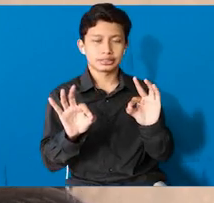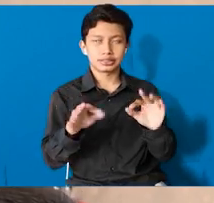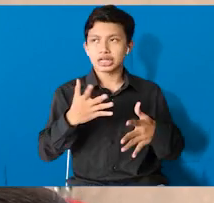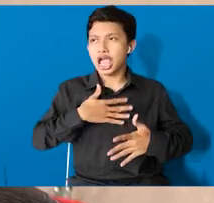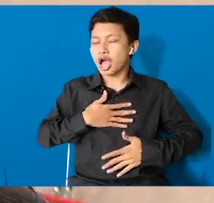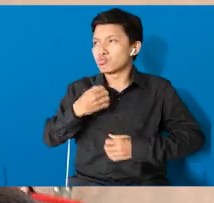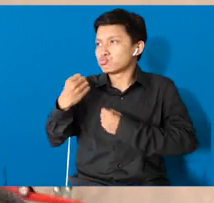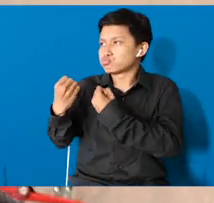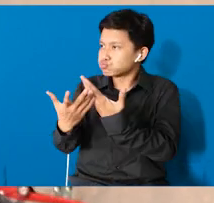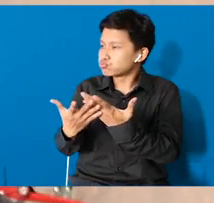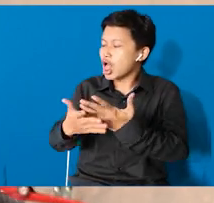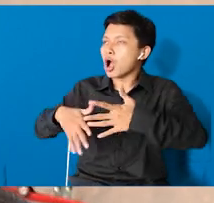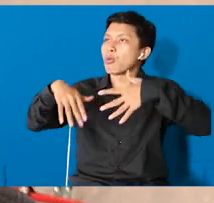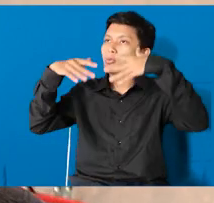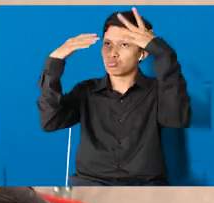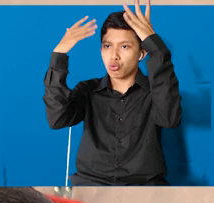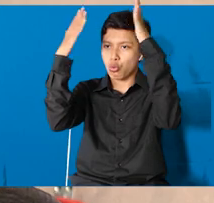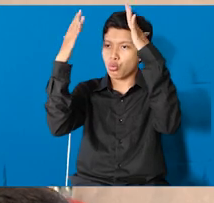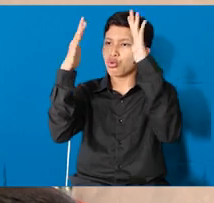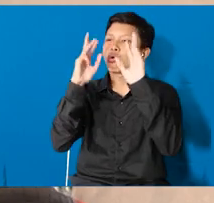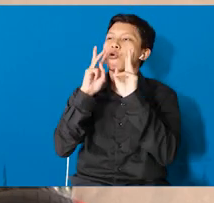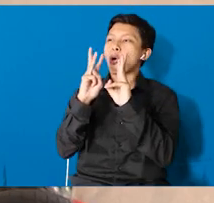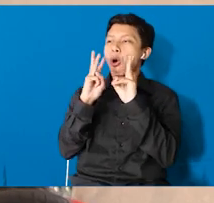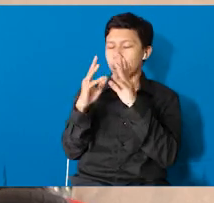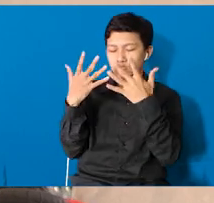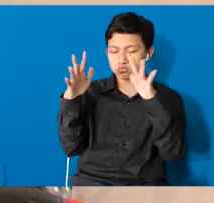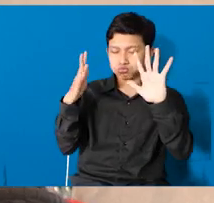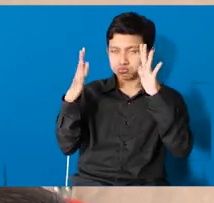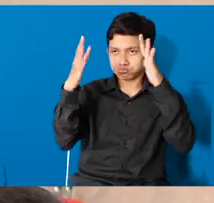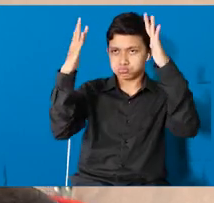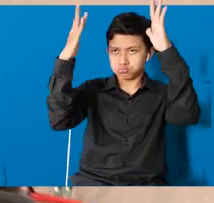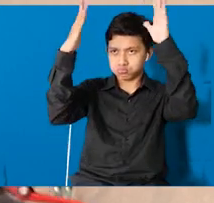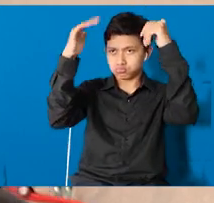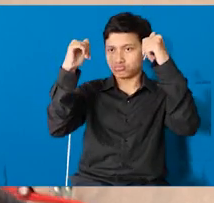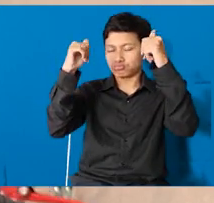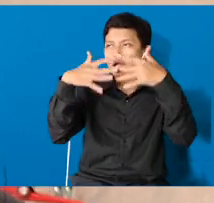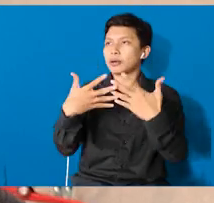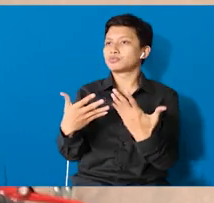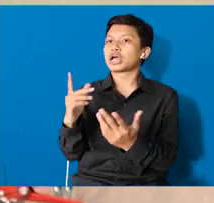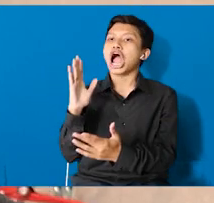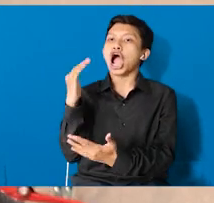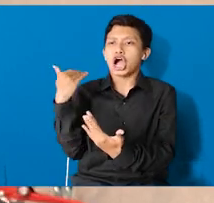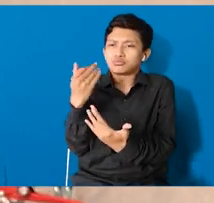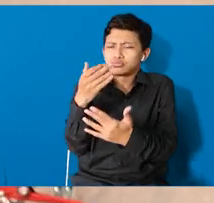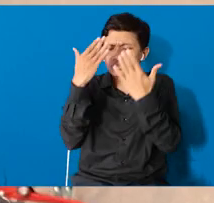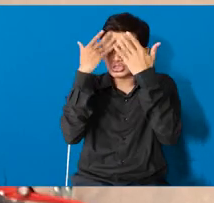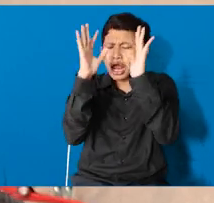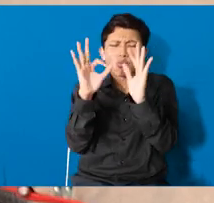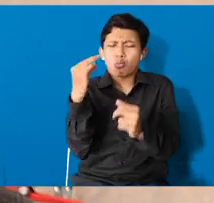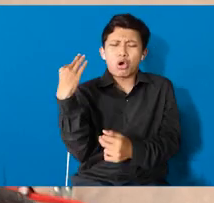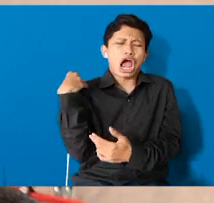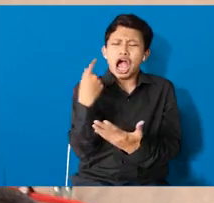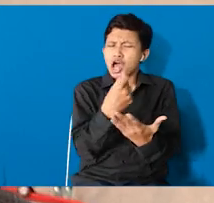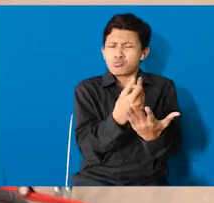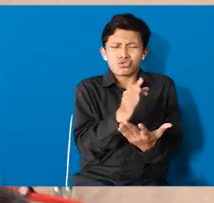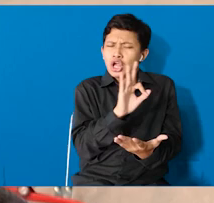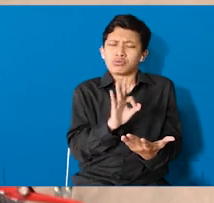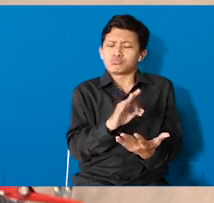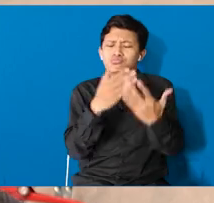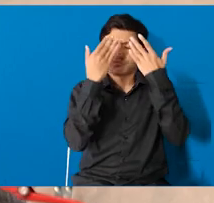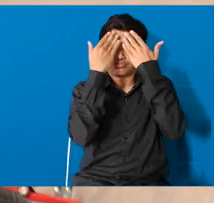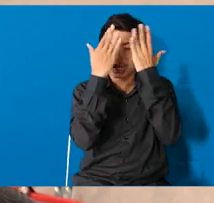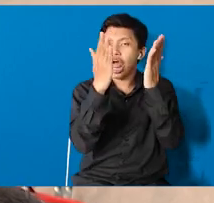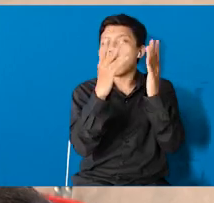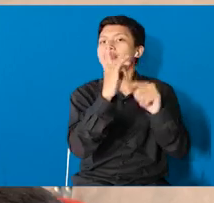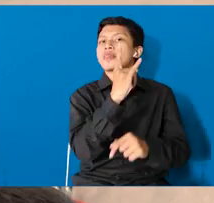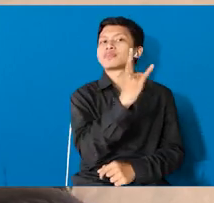Saya standing applause untuk teman-teman yang memiliki hati. Ada tidak ada biaya, mereka